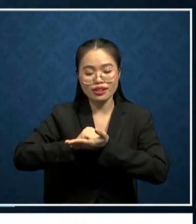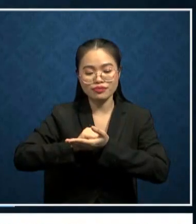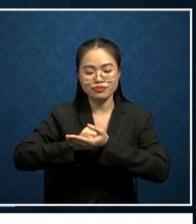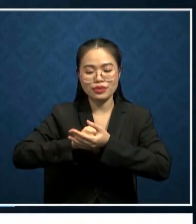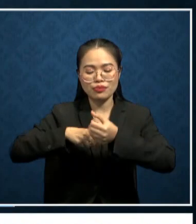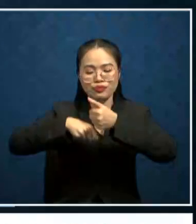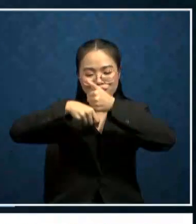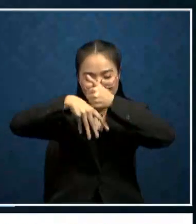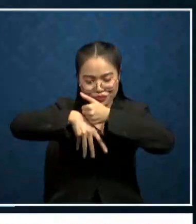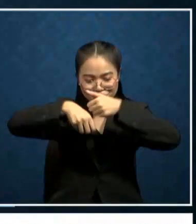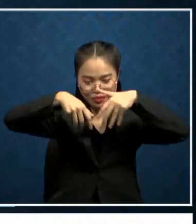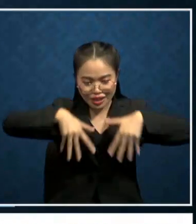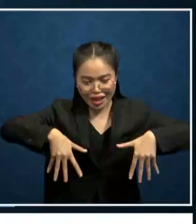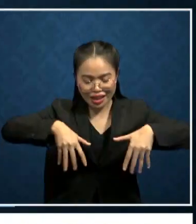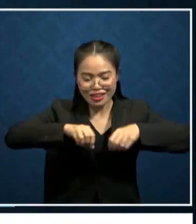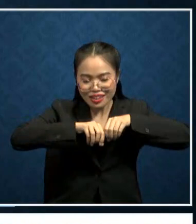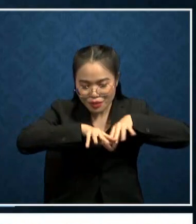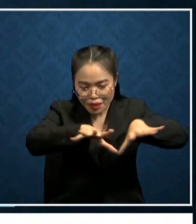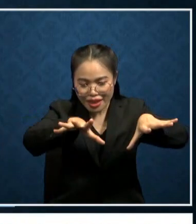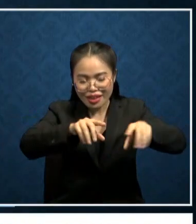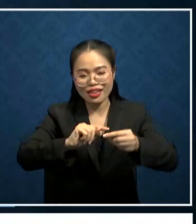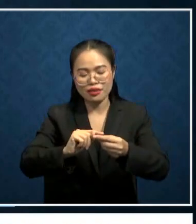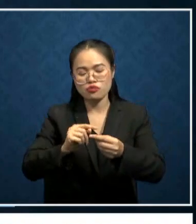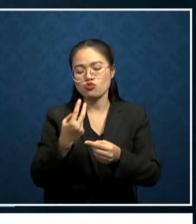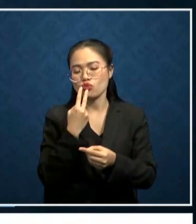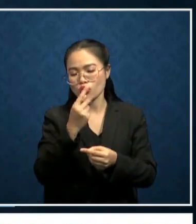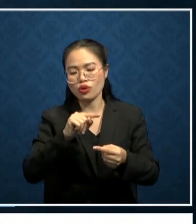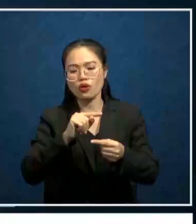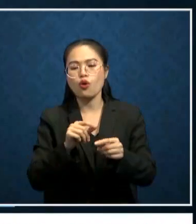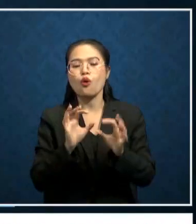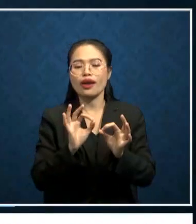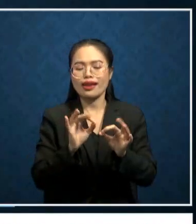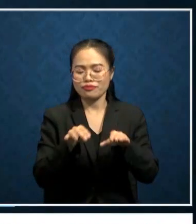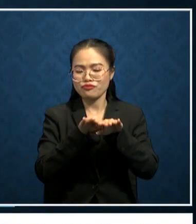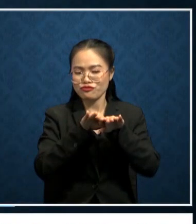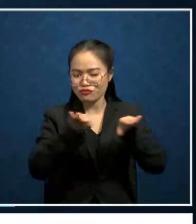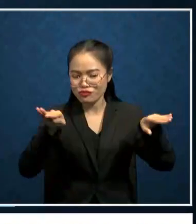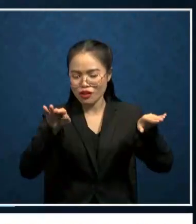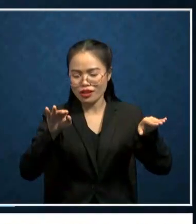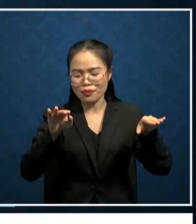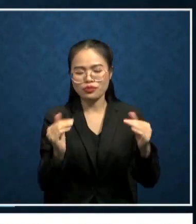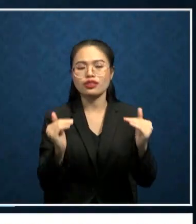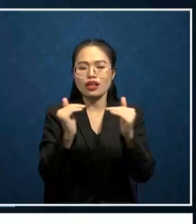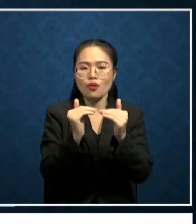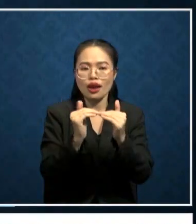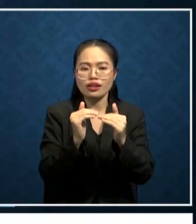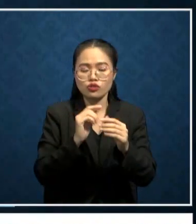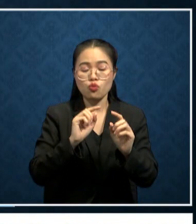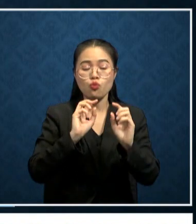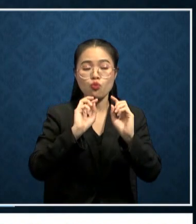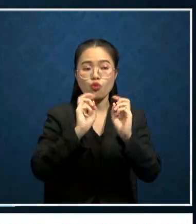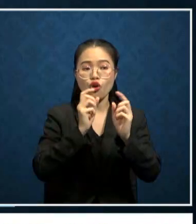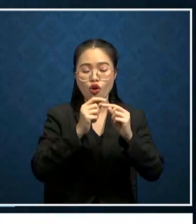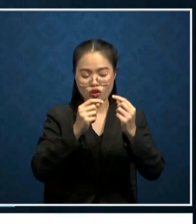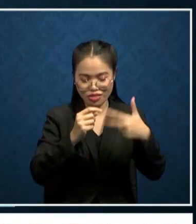งานเป็นไปด้วยความเป็นธรรมโปร่งใสไม่เลือกปฏิบัติอย่างไม่เป็นธรรม 3หัวข้อย่อยครับหัวข้อย่อยที่ 1ทบ